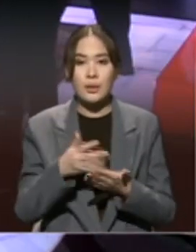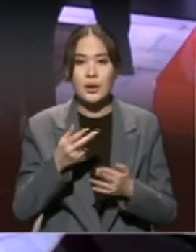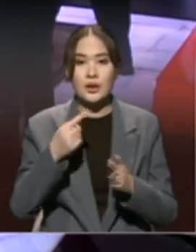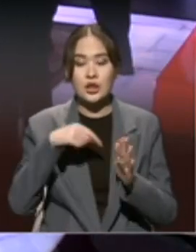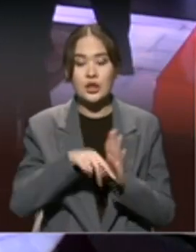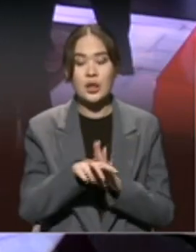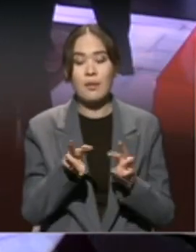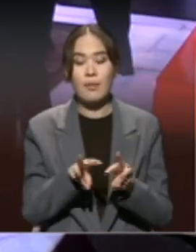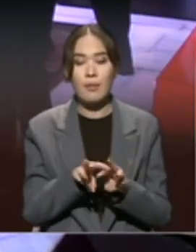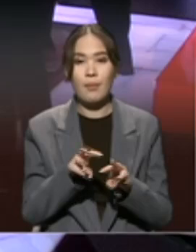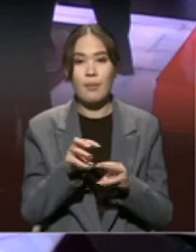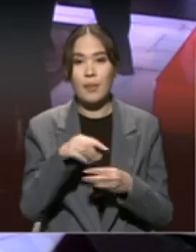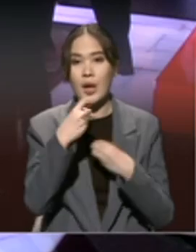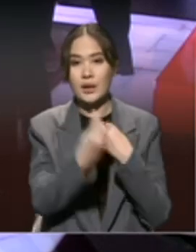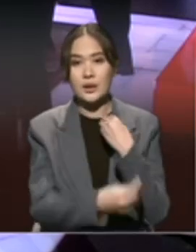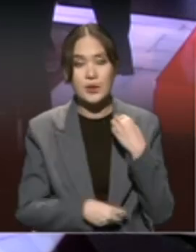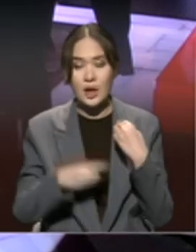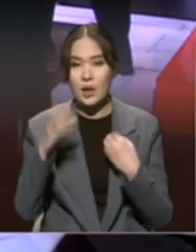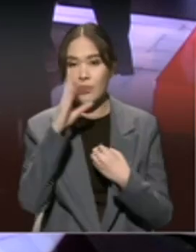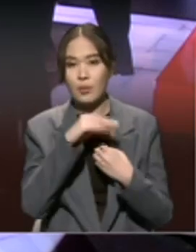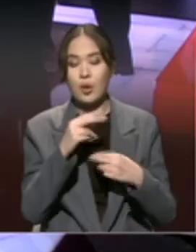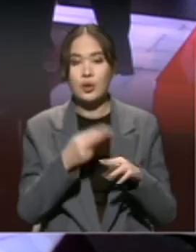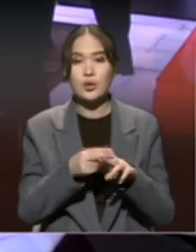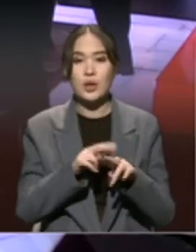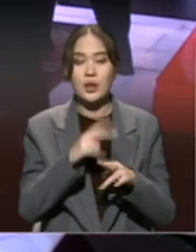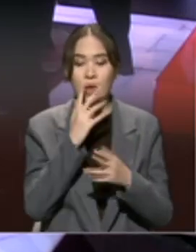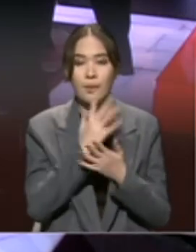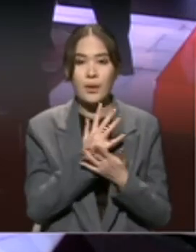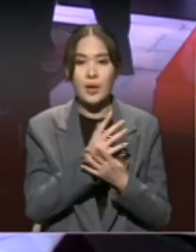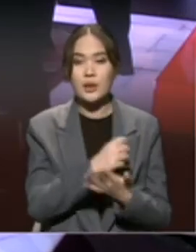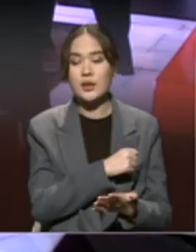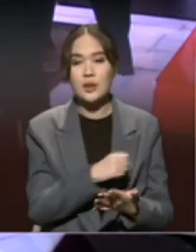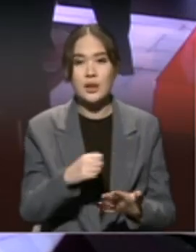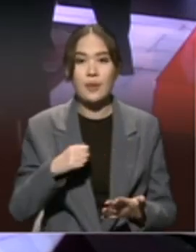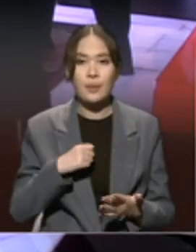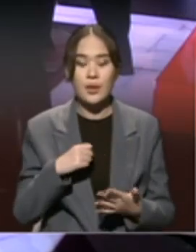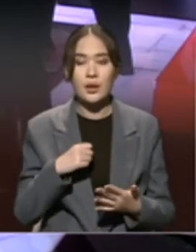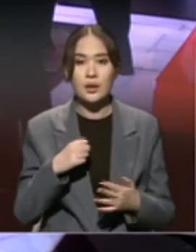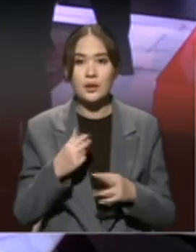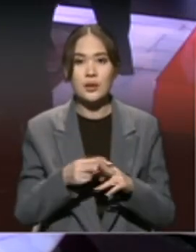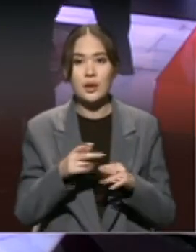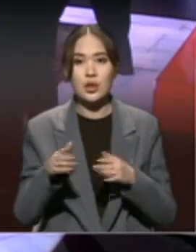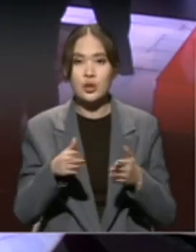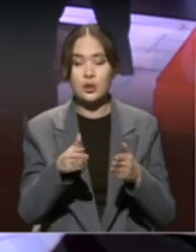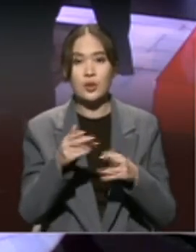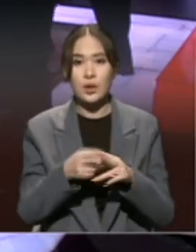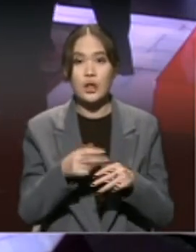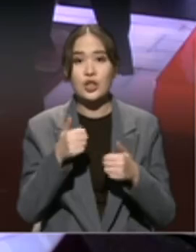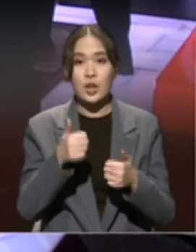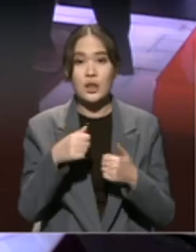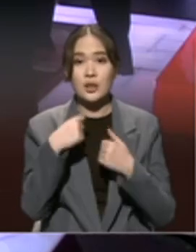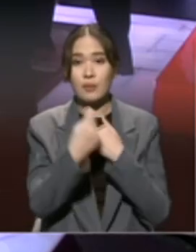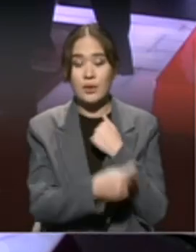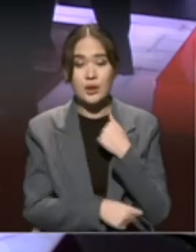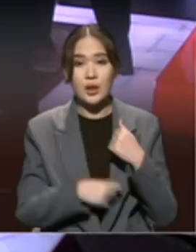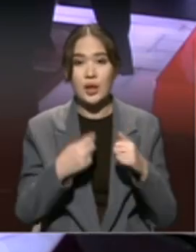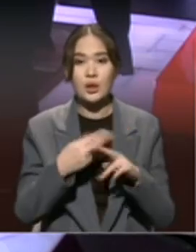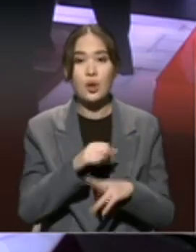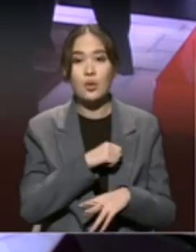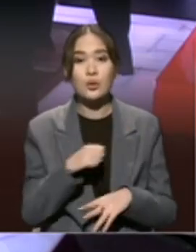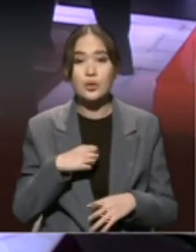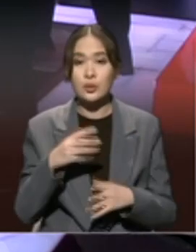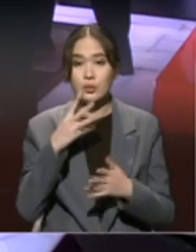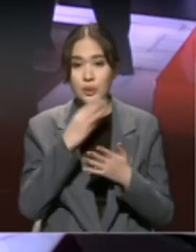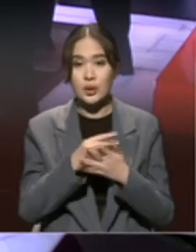материалдарға сол емес пе? Қымбат ол оның басым бөлігі... Өзінің әсер ететін қаражатын азайтудың жолдарын айтып отыр. Мысалы, жақсы материалдар бізге өзімізге